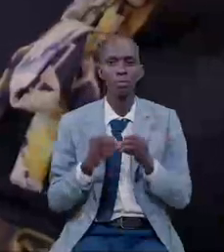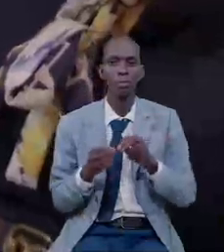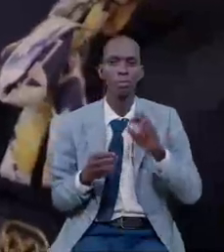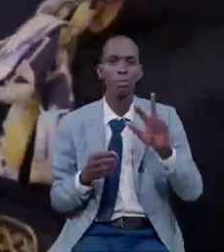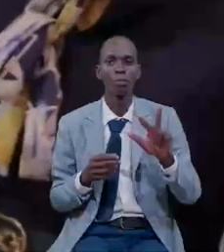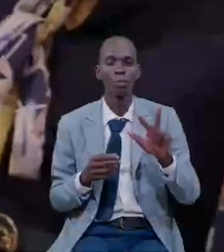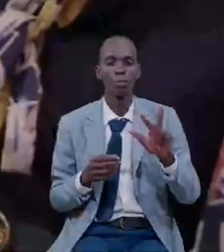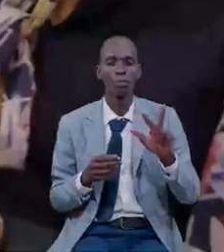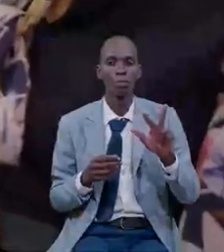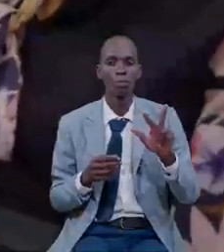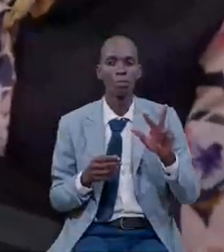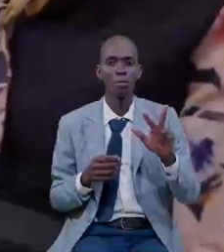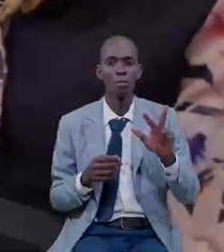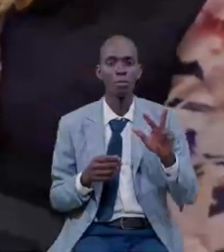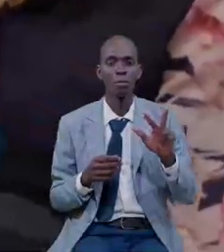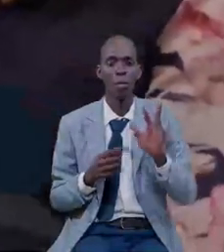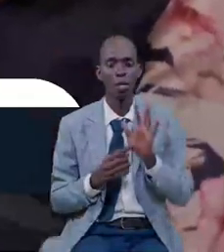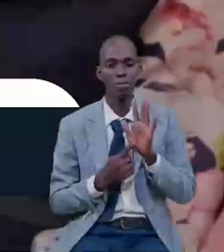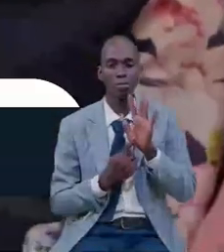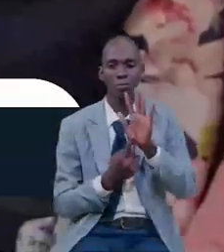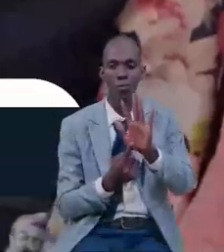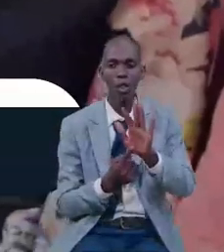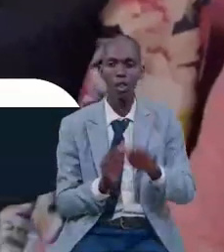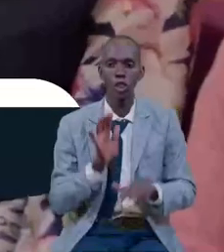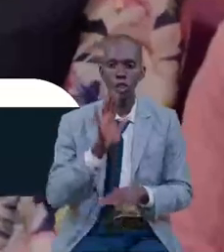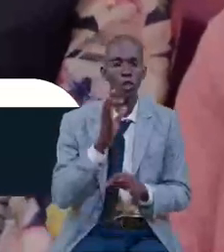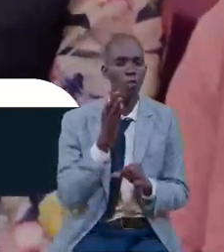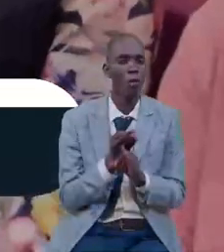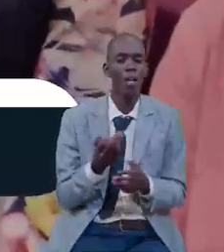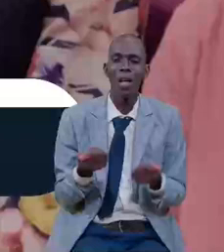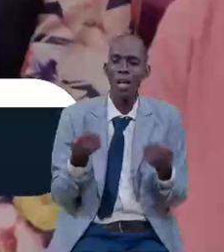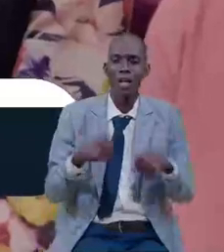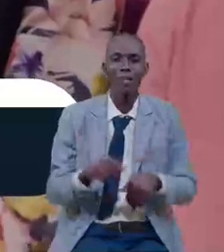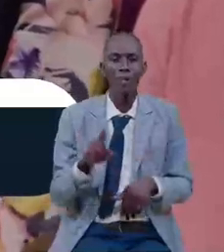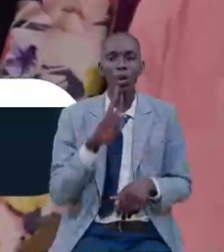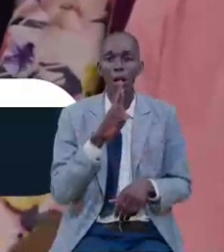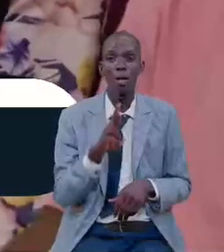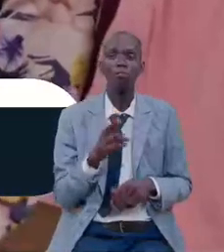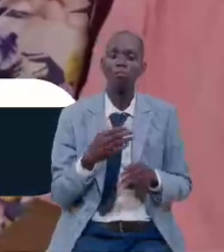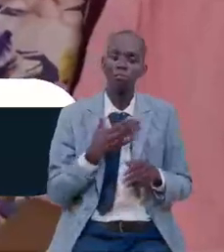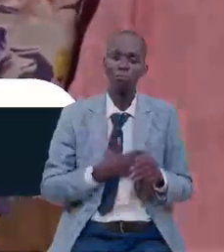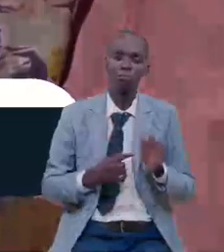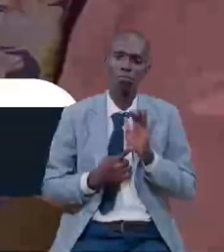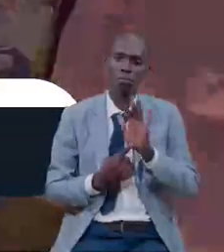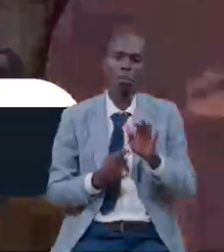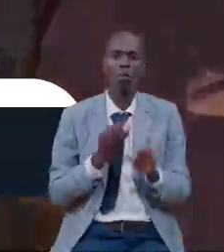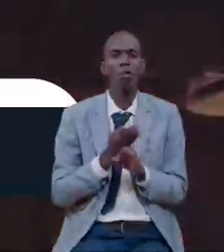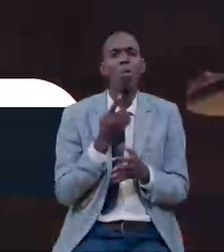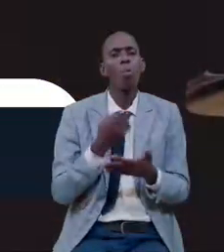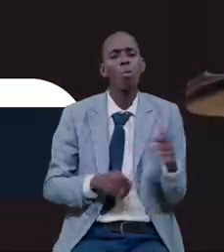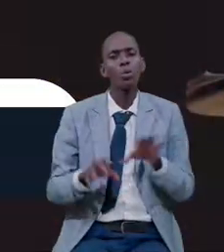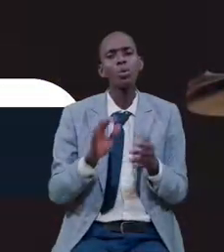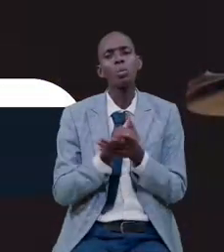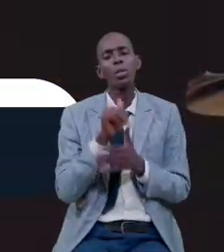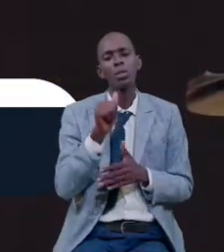Troisième partie, nous allons voir ici, exprimez votre foi, où que vous soyez, exprimez votre foi, que